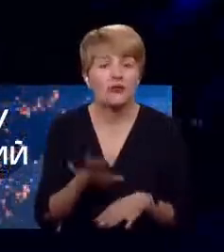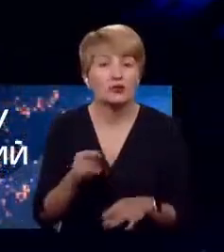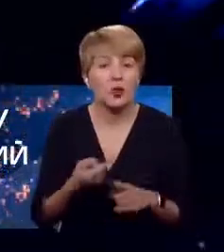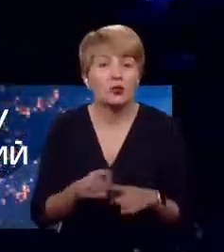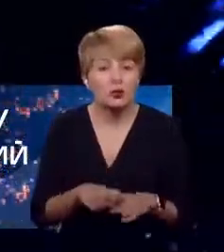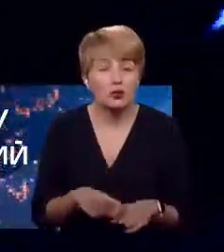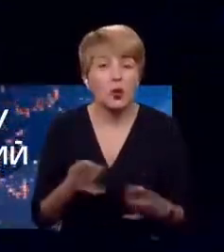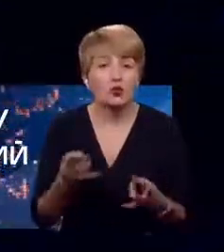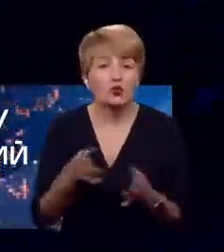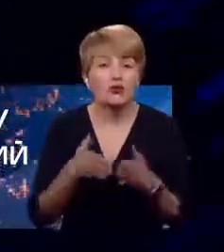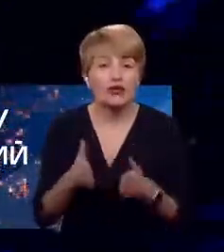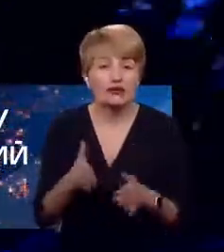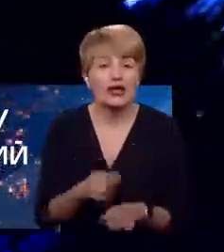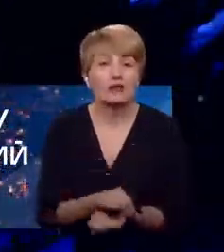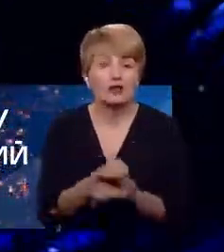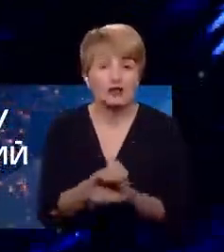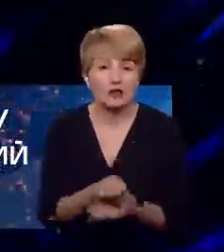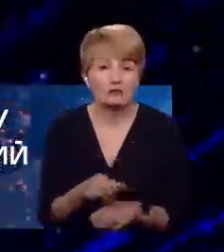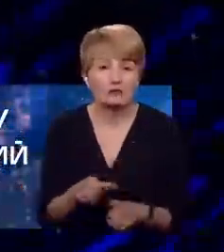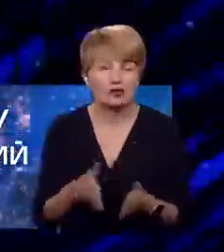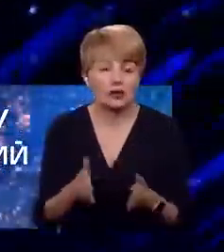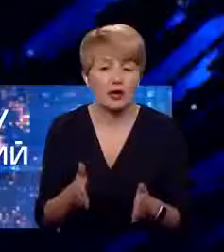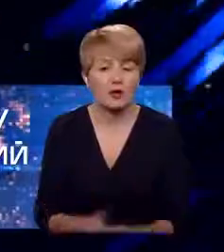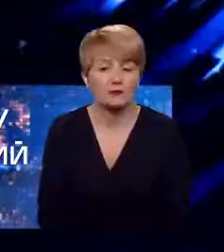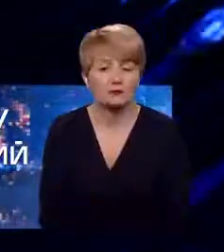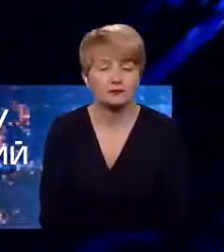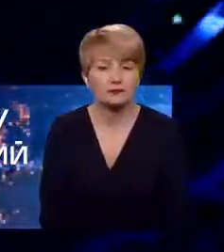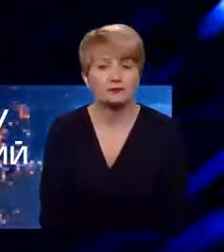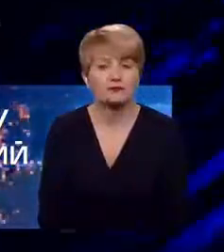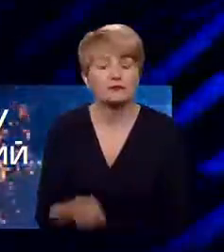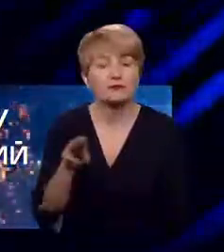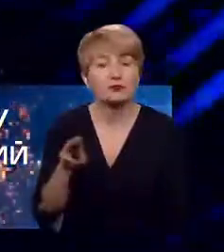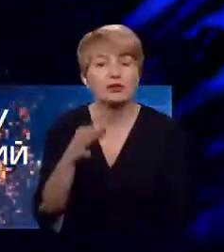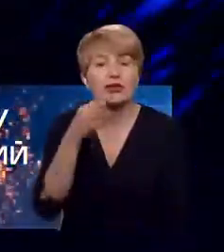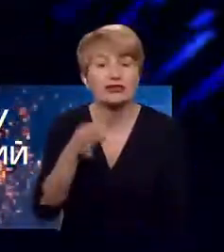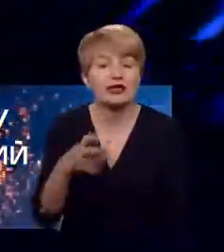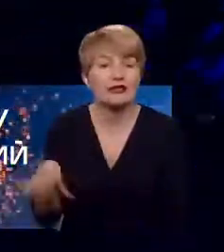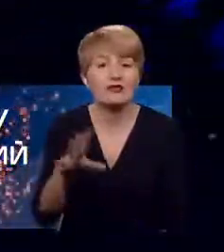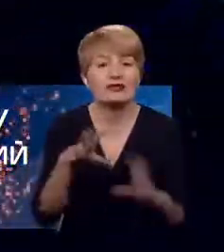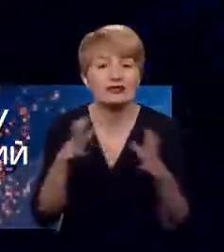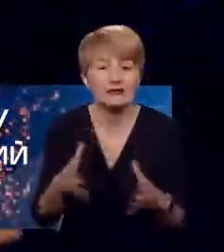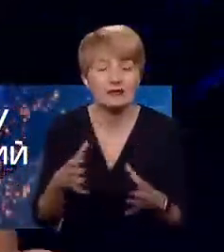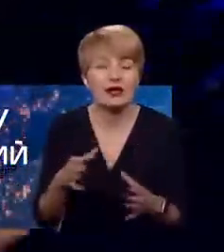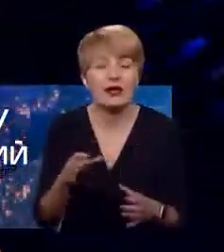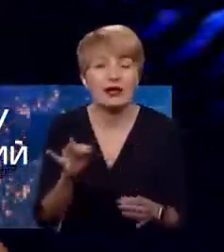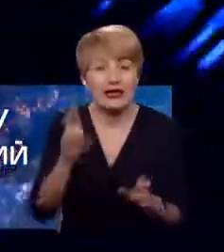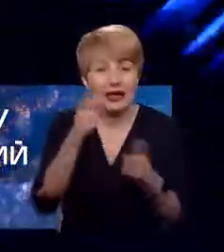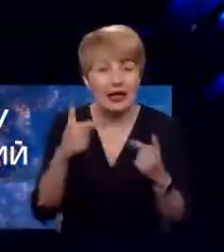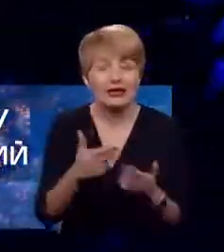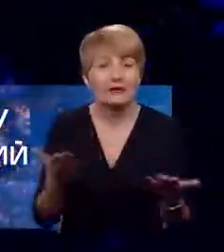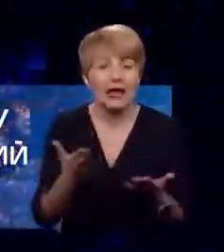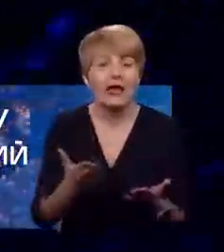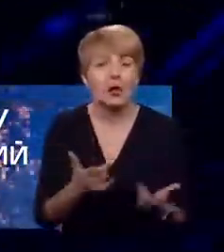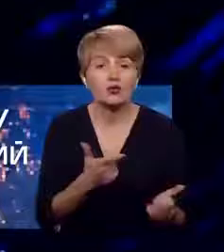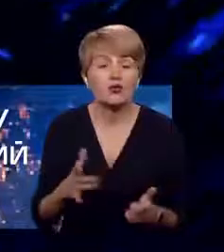йти еволюційним шляхом. Тобто, фактично, Тимошенко сказала на весь світ і країнам, які готові були надавати